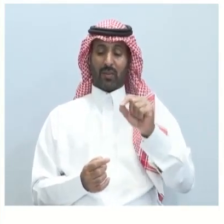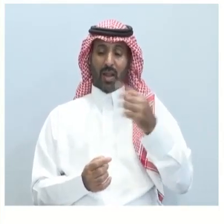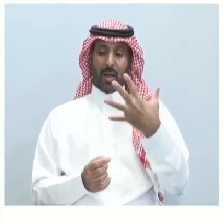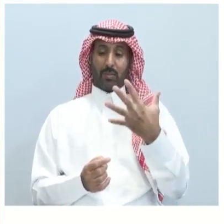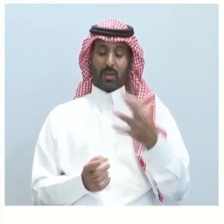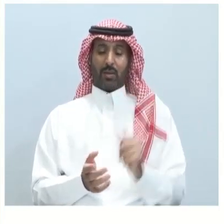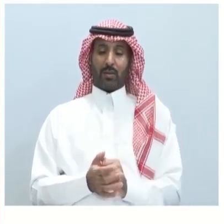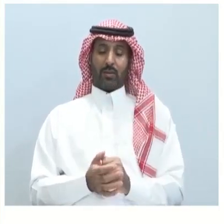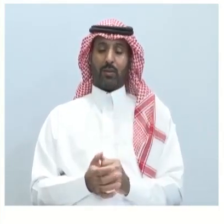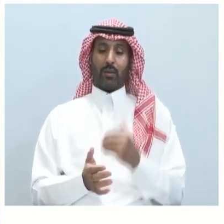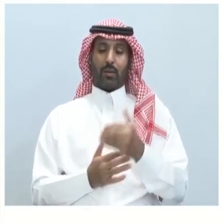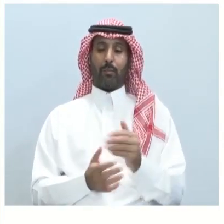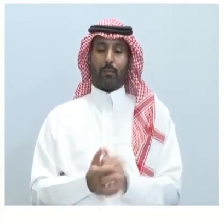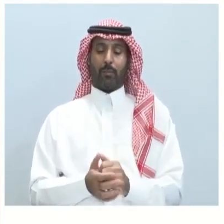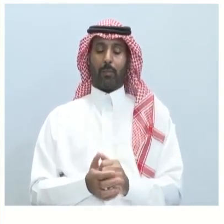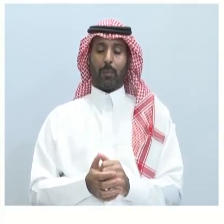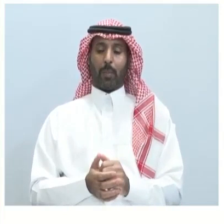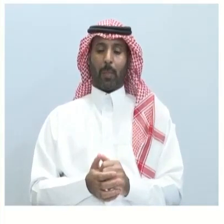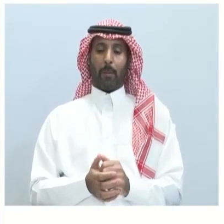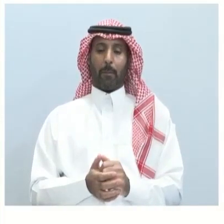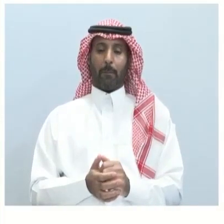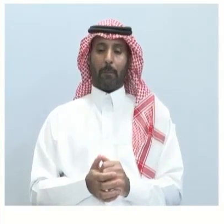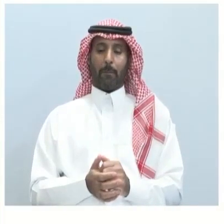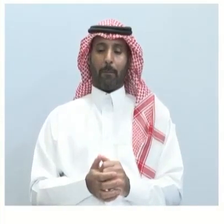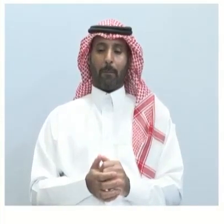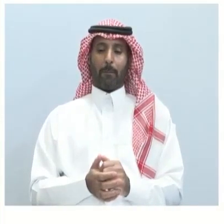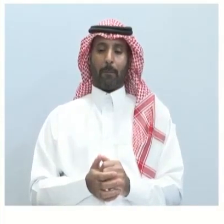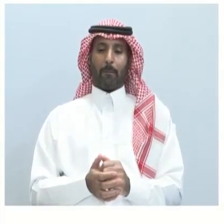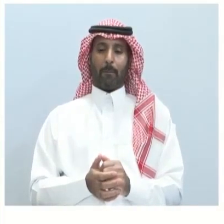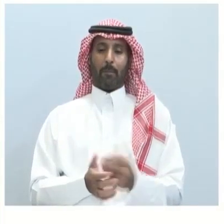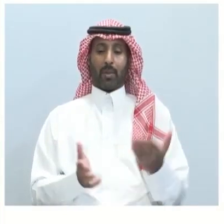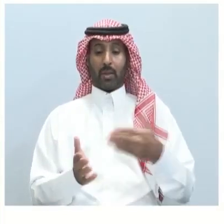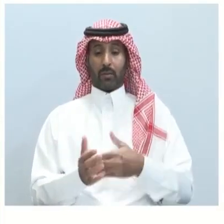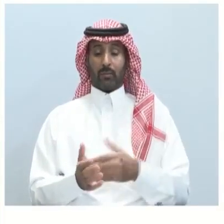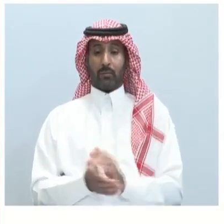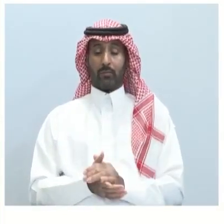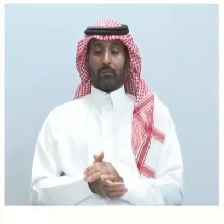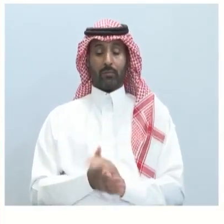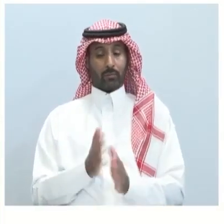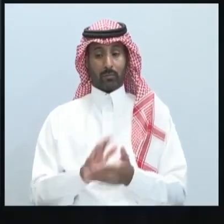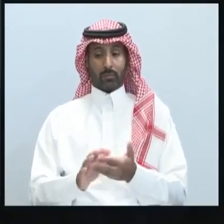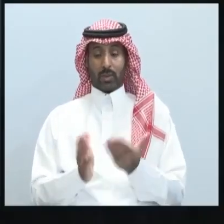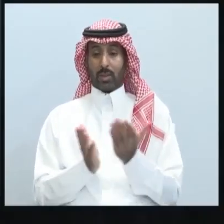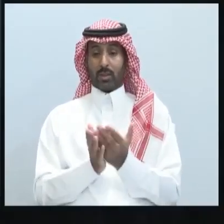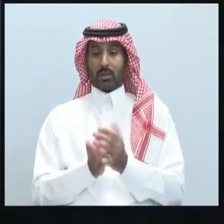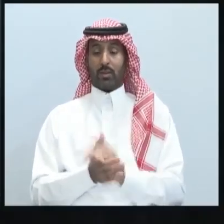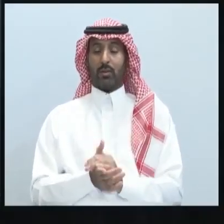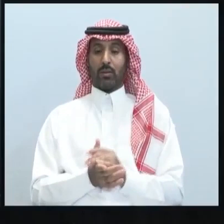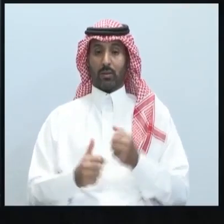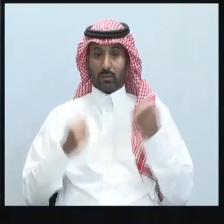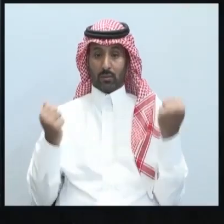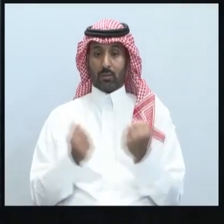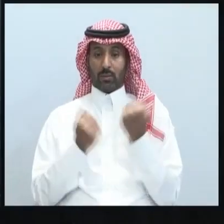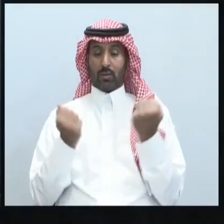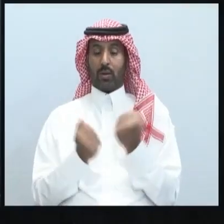قيمه مين وجدنا في قيمه البي اتش الى هنا يا شباب انتهينا من درس مسائل تدريبيه